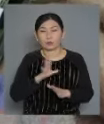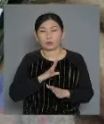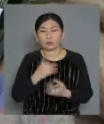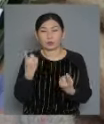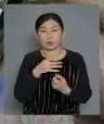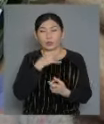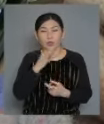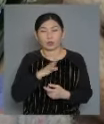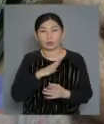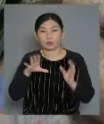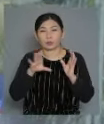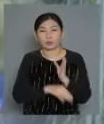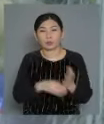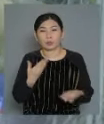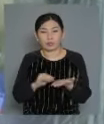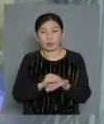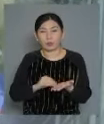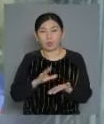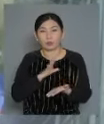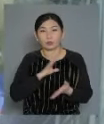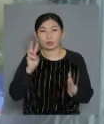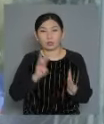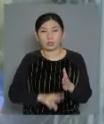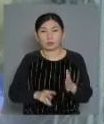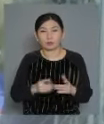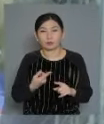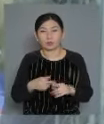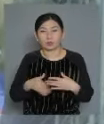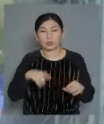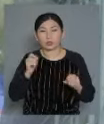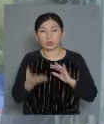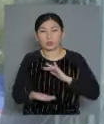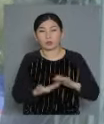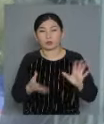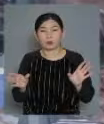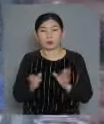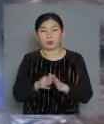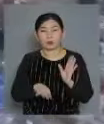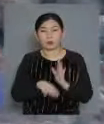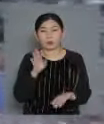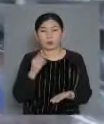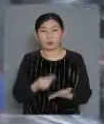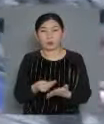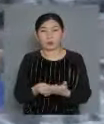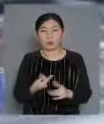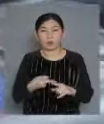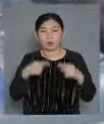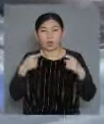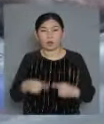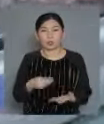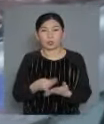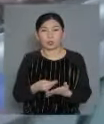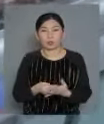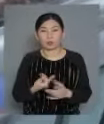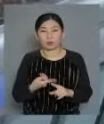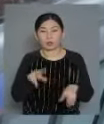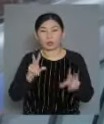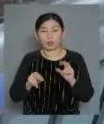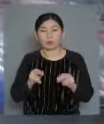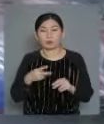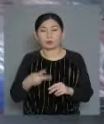предупреждение, а затем, если факт повторится, будет штраф. Специалисты призывают предпринимателей не повышать цены, а предельная стоимость товаров, рассчитанная на